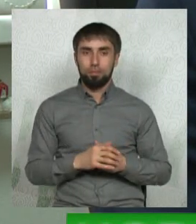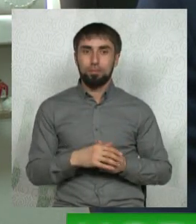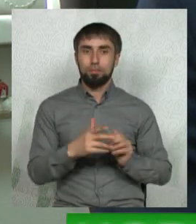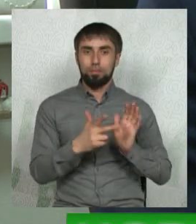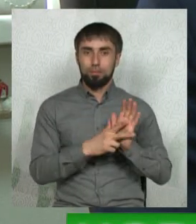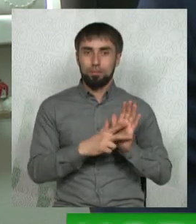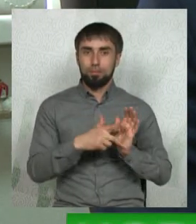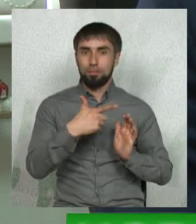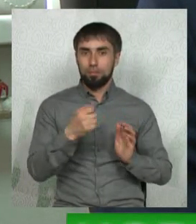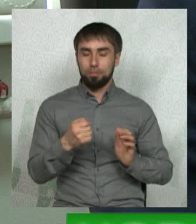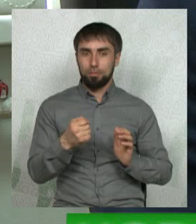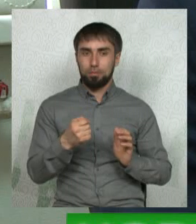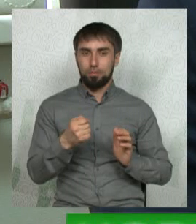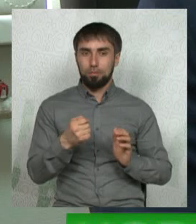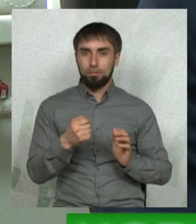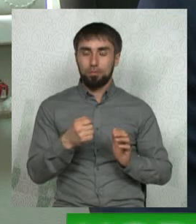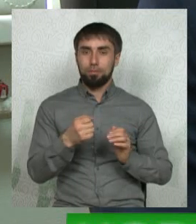8 гектаров, более 8 гектаров